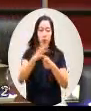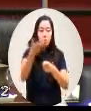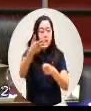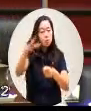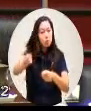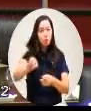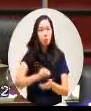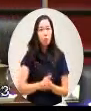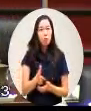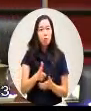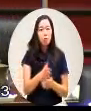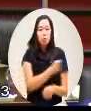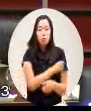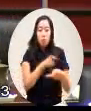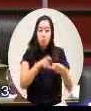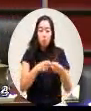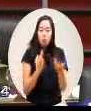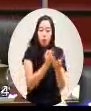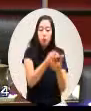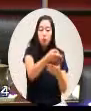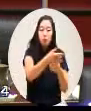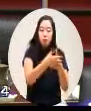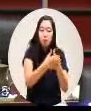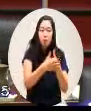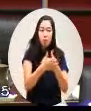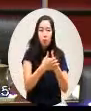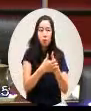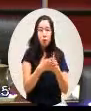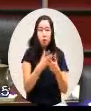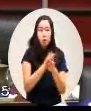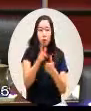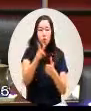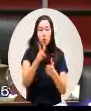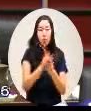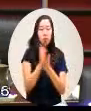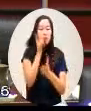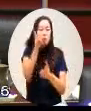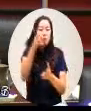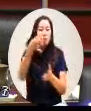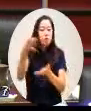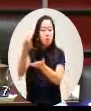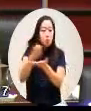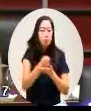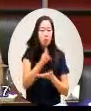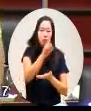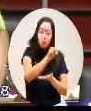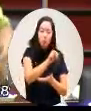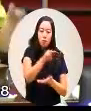参加劳保退休一个月你要一万多块，不到两万块，